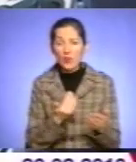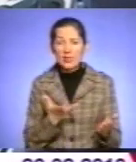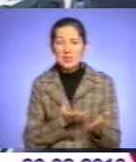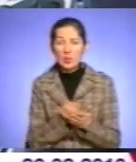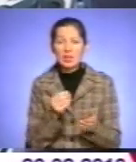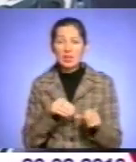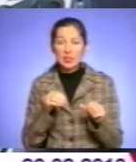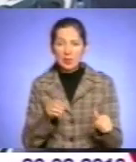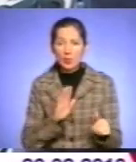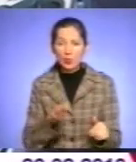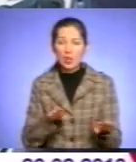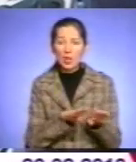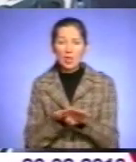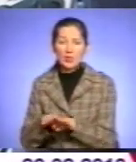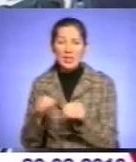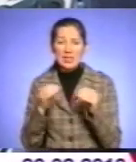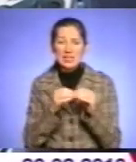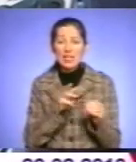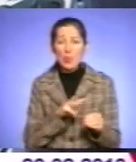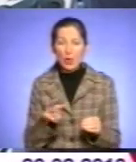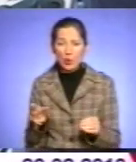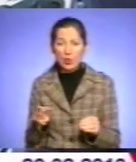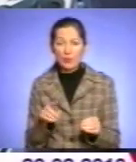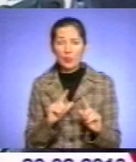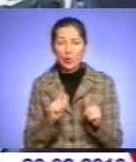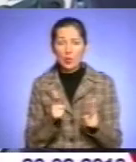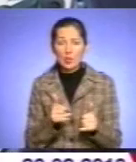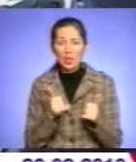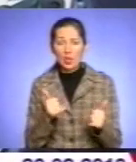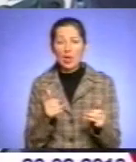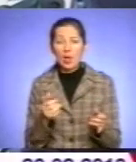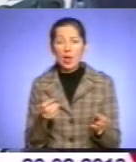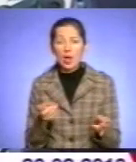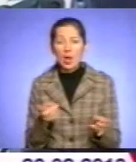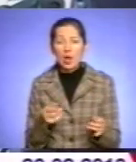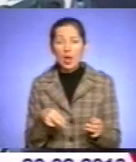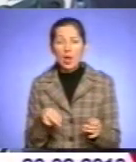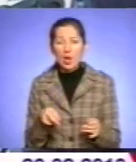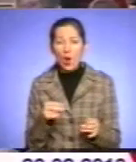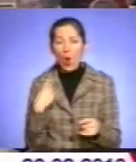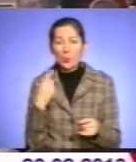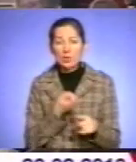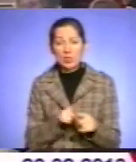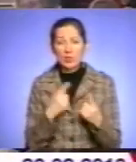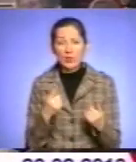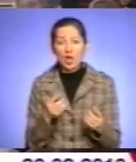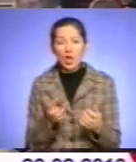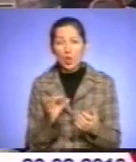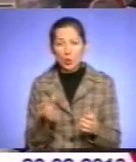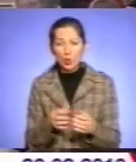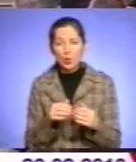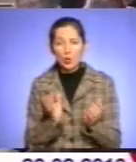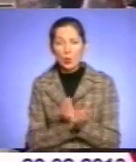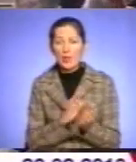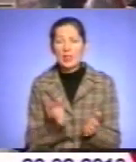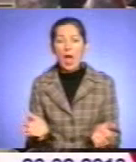відбудеться на рівні близько 10 мільйонів. Погодьтеся, для дотаційної області це немаленька сума. Неохоплені